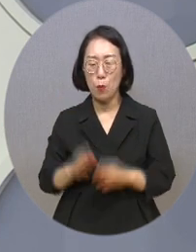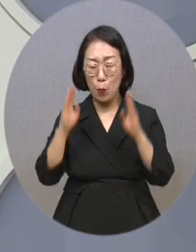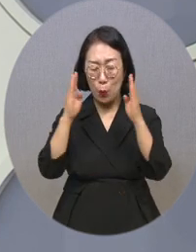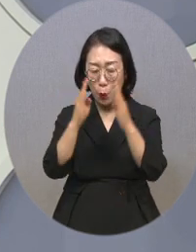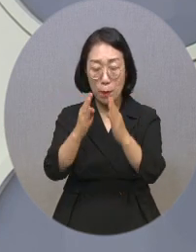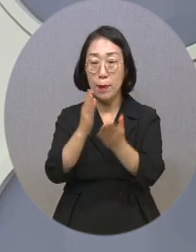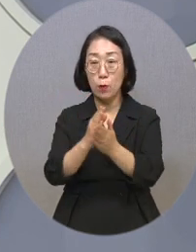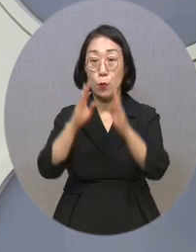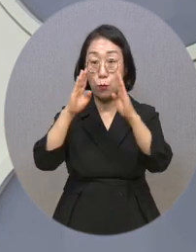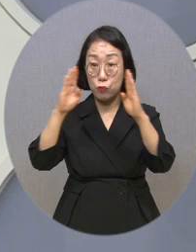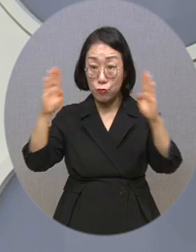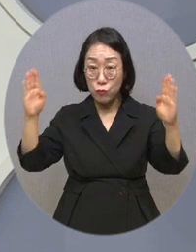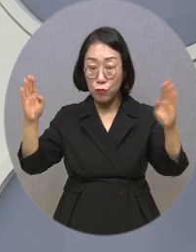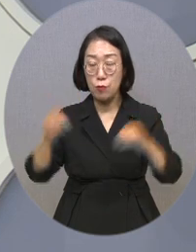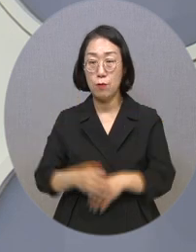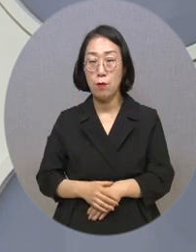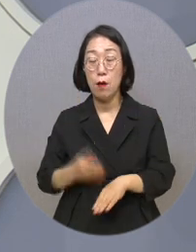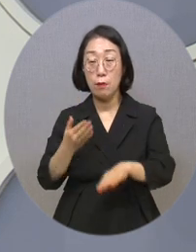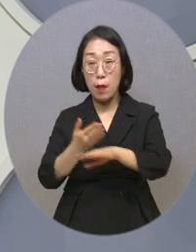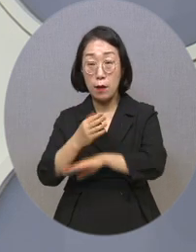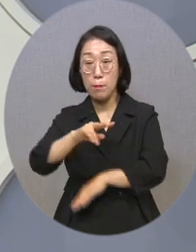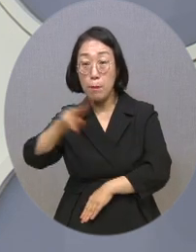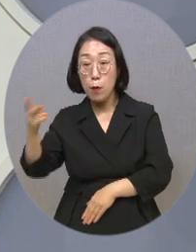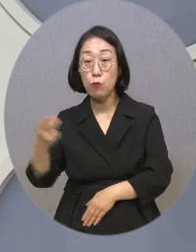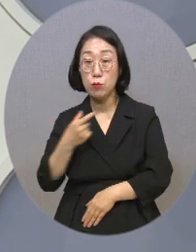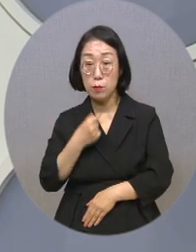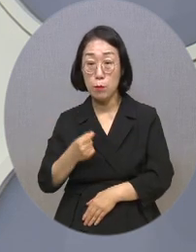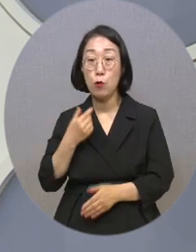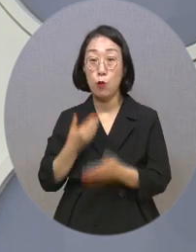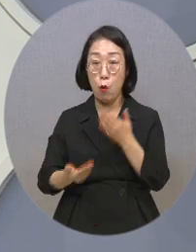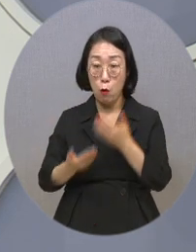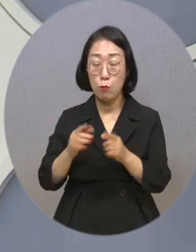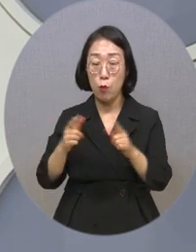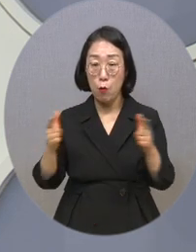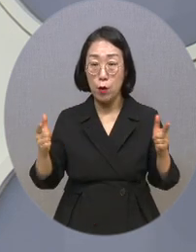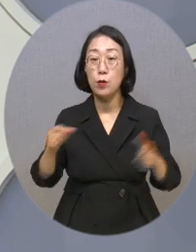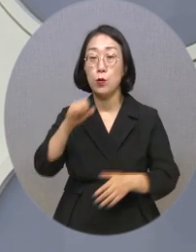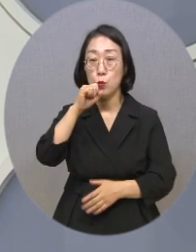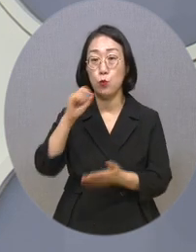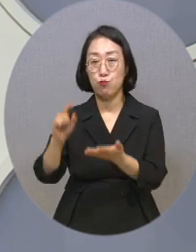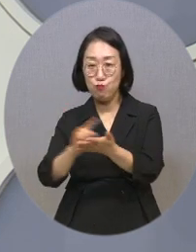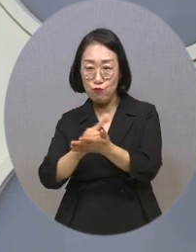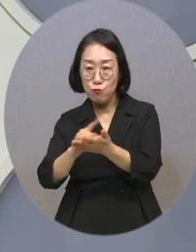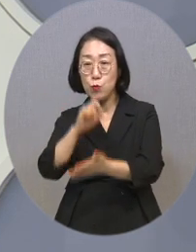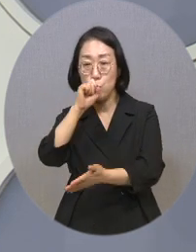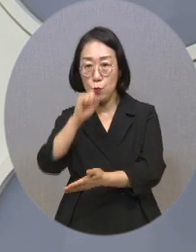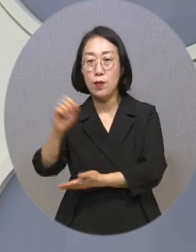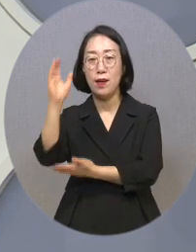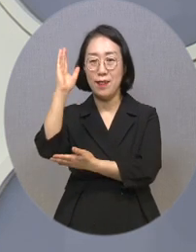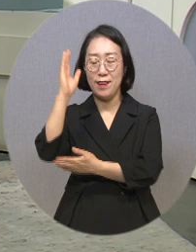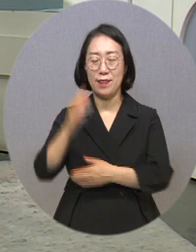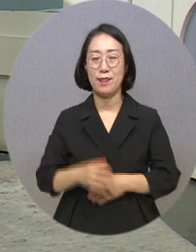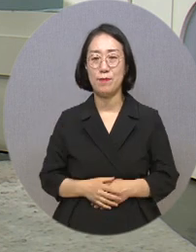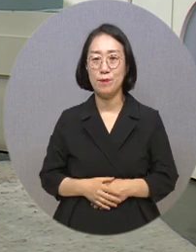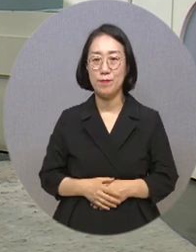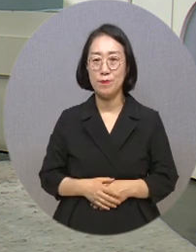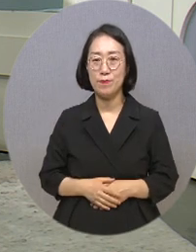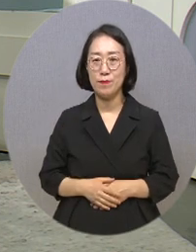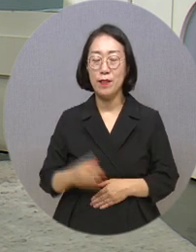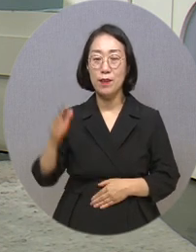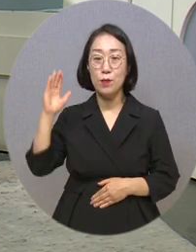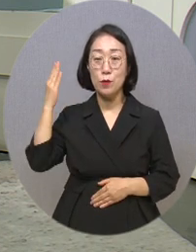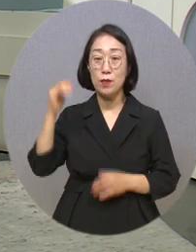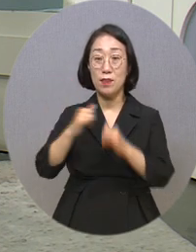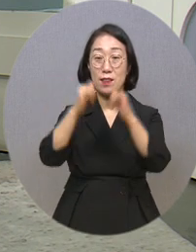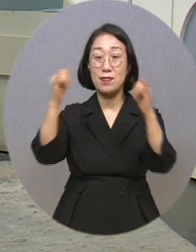좋다. 많이 바뀌고 또 경험을 많이 갖는 게 좋다. 그런 말을 많이 합니다. 네. 요즘에 그